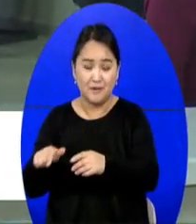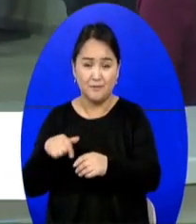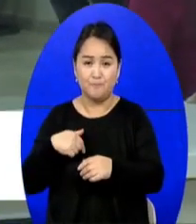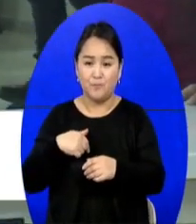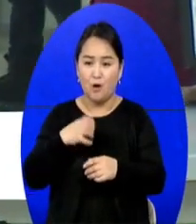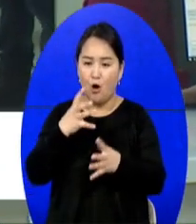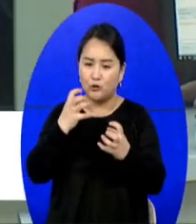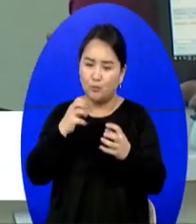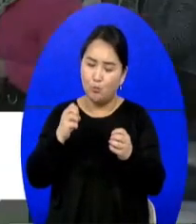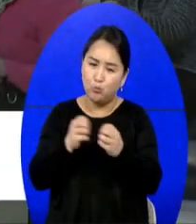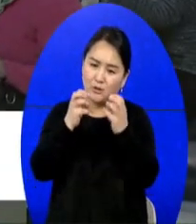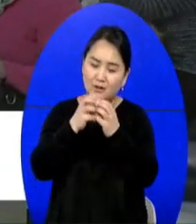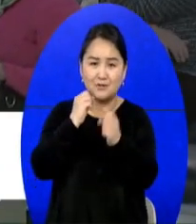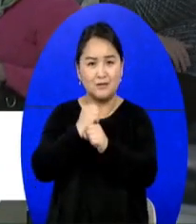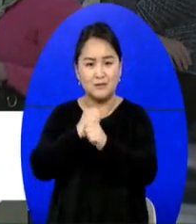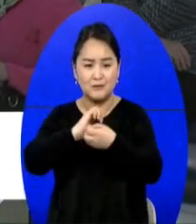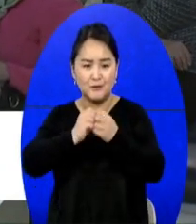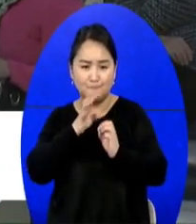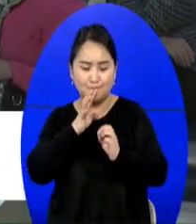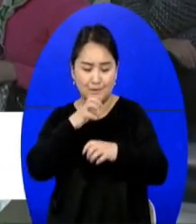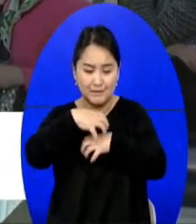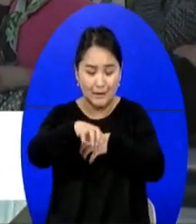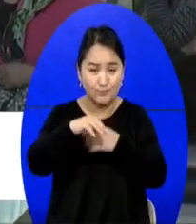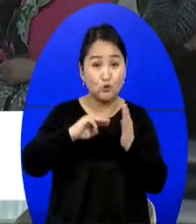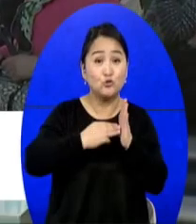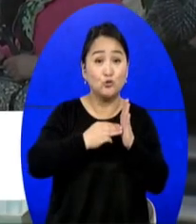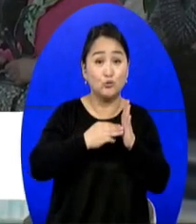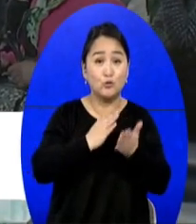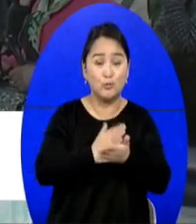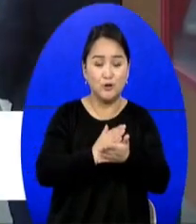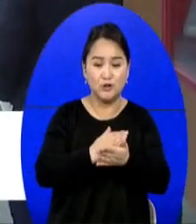салбарынхан төлөвлөлөд байна. Өнгөрсөн жилээс эхлэн 7 төрлийн шинэ